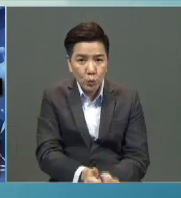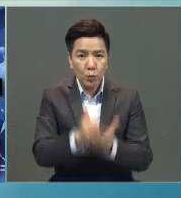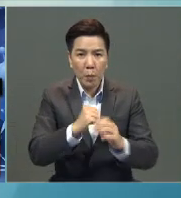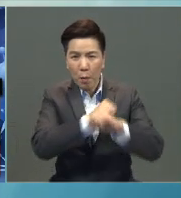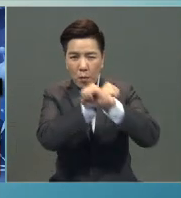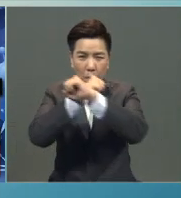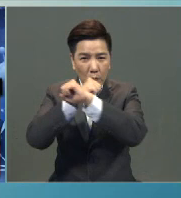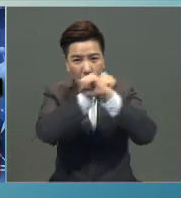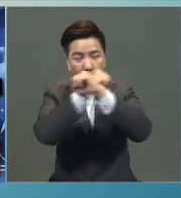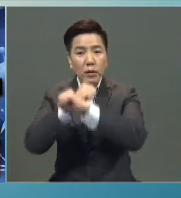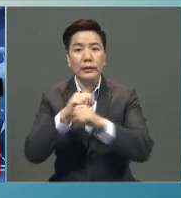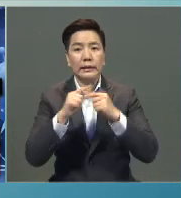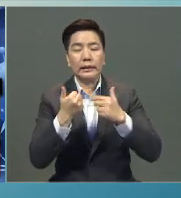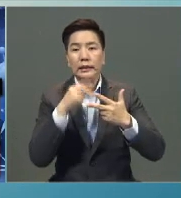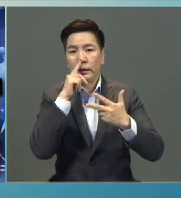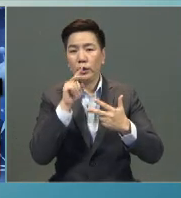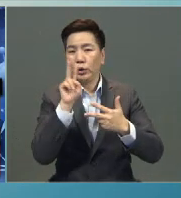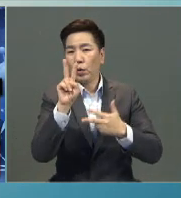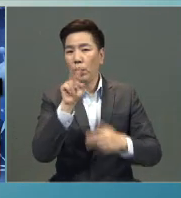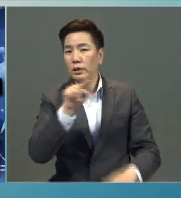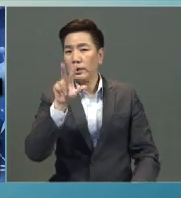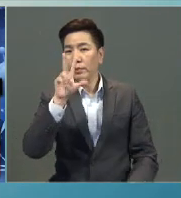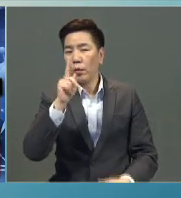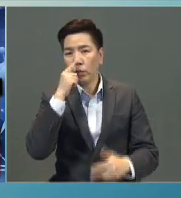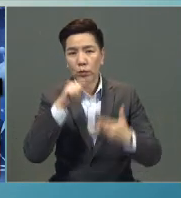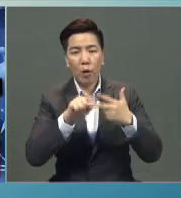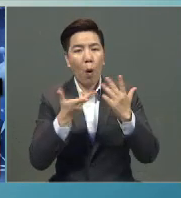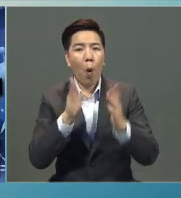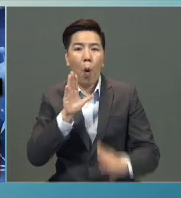คือความรับผิดชอบต่อสังคมของจิตอาสาและสามคือความสามัคคีเป็นอันหนึ่งอันเดียวกันของประชาชนที่ช่วยกันป้องกันโรค2ใน 3ข้อเนี่ยอยู่ในภาคของประชาชนเกือบทั้งสิ้นเลยนะครับนี่คือสิ่งที่เราประสบความสำเร็จอย่างนี้ต้องยก